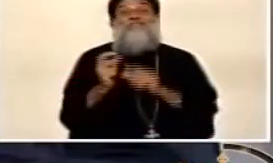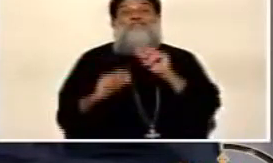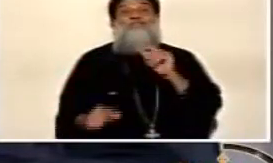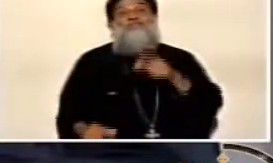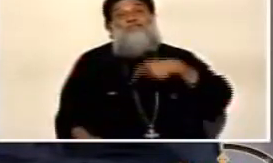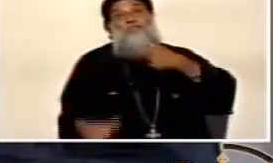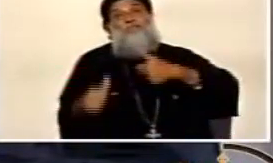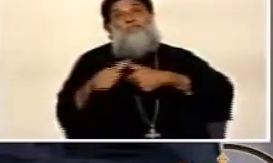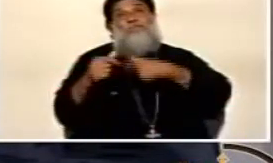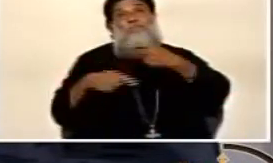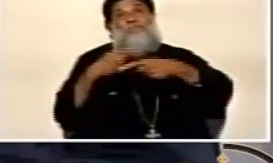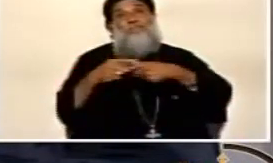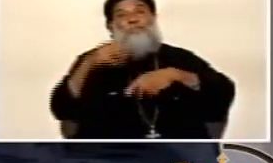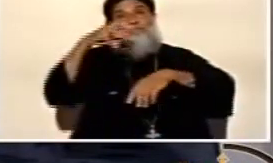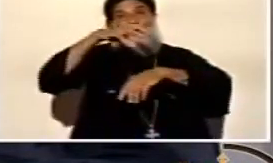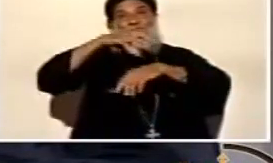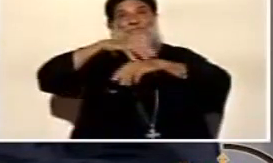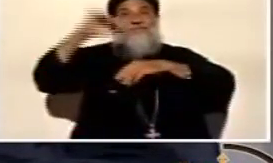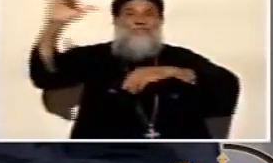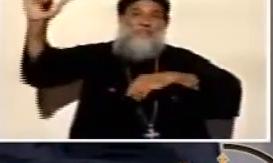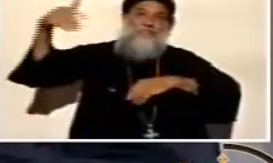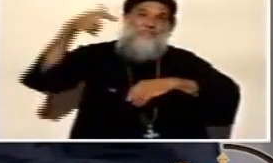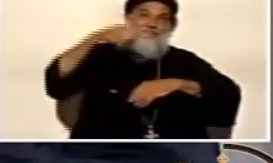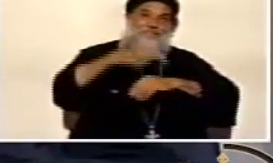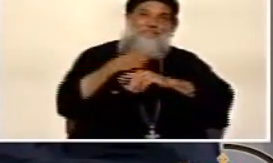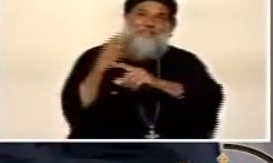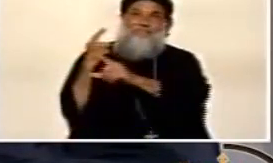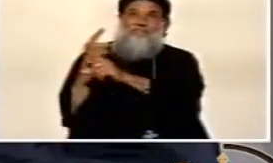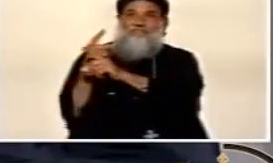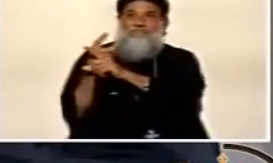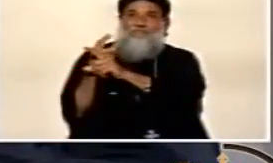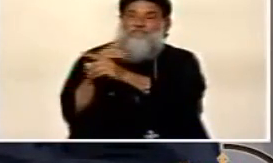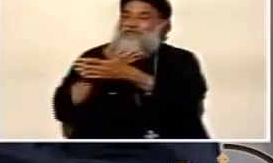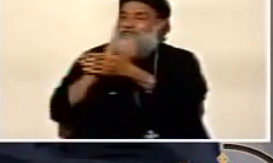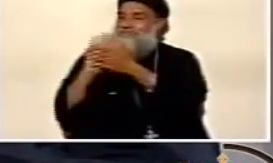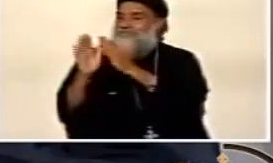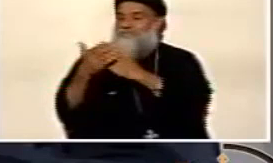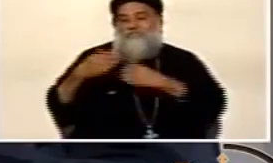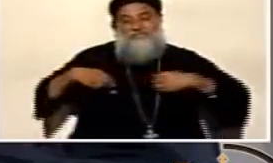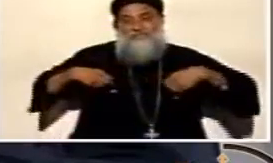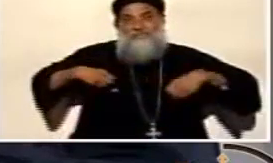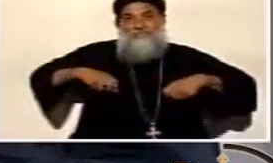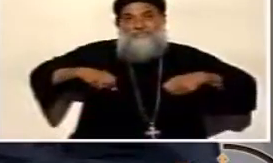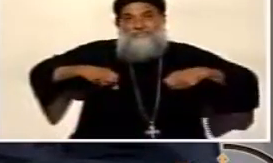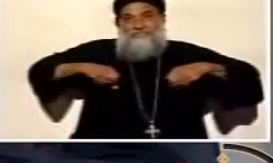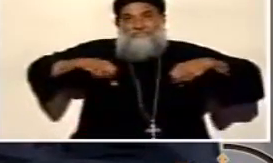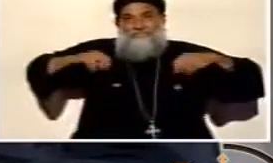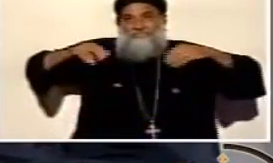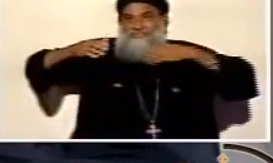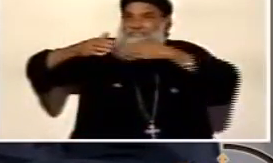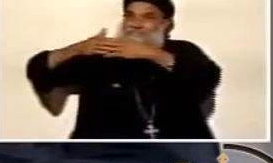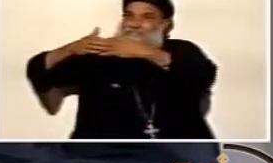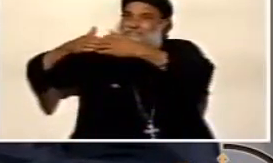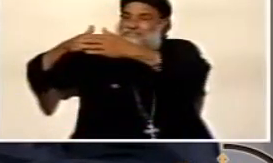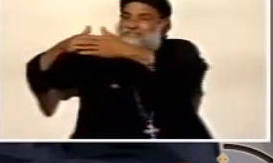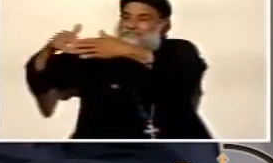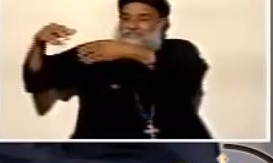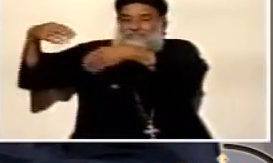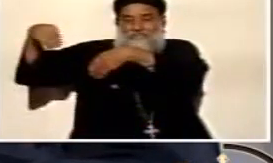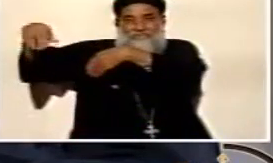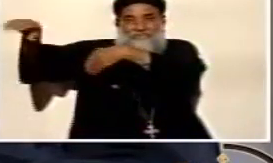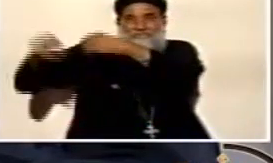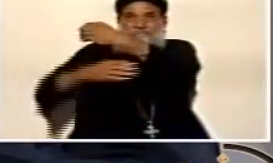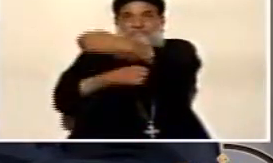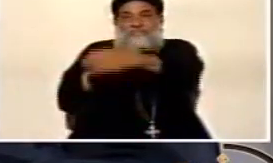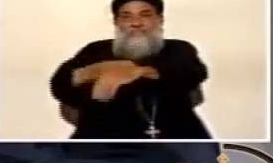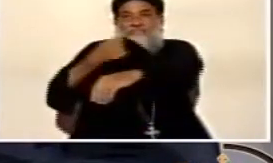بيكمل بعد كده: أي مدينة دخلتموها ولم يقبلوكم فاخرجوا إلى شوارعها وقولوا: حتى الغبار الذي لصق بنا من مدينتكم،